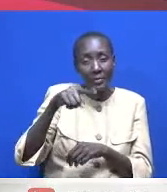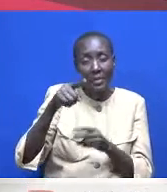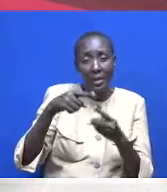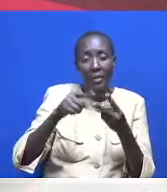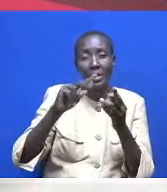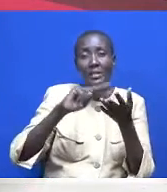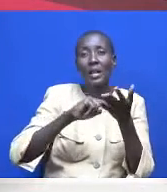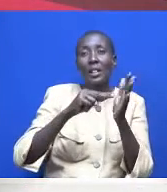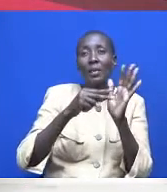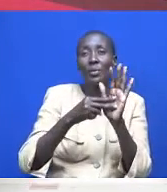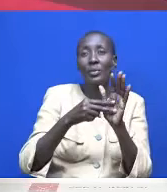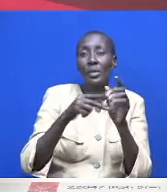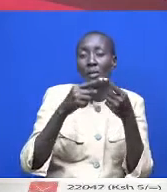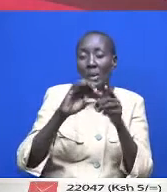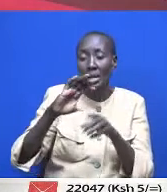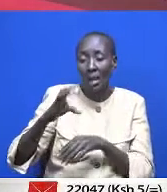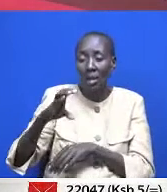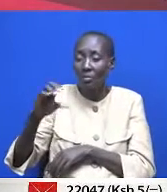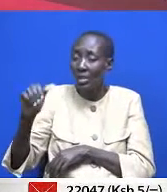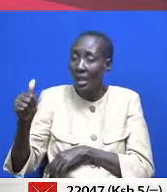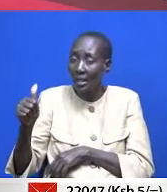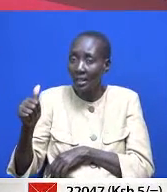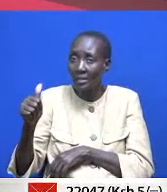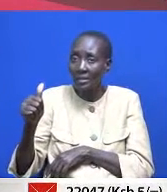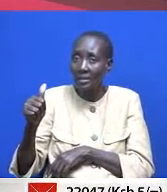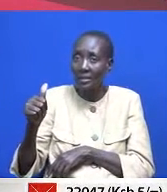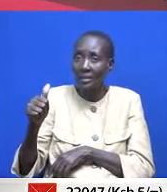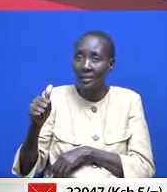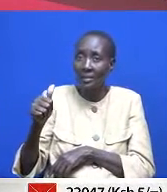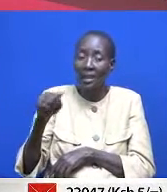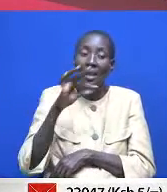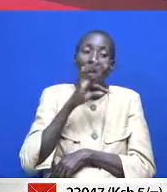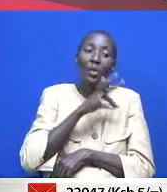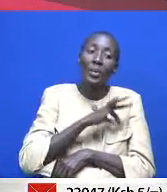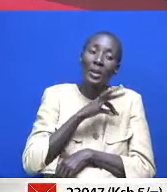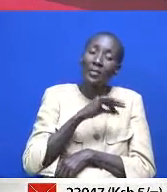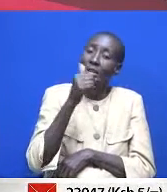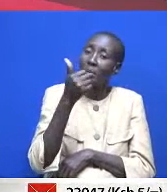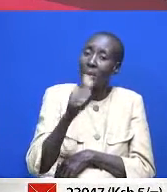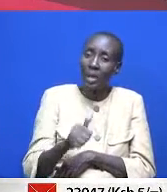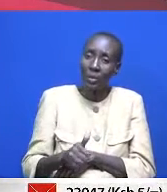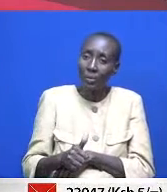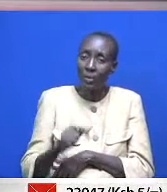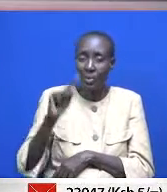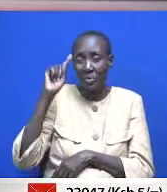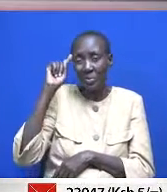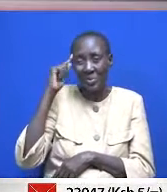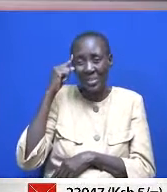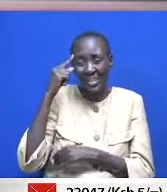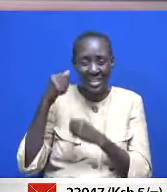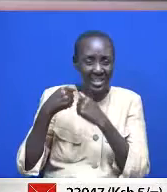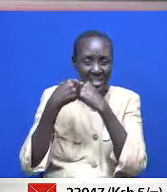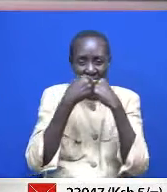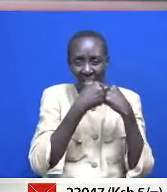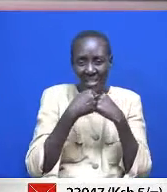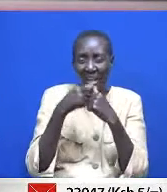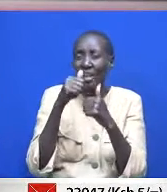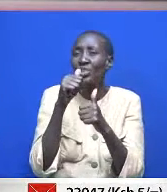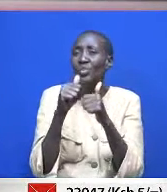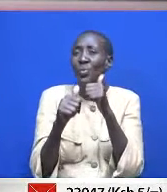kaunti. Lakini baadhi ya kaunti hazijaweza kunufaika. Unadhani ni changamoto gani ambayo